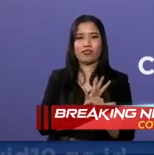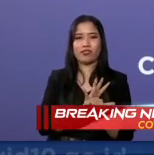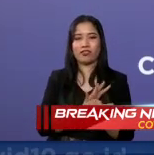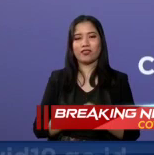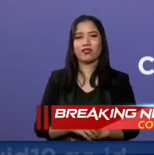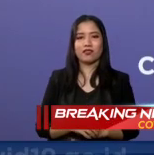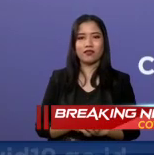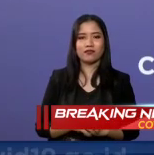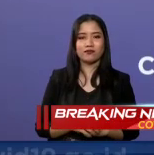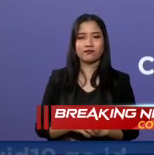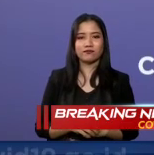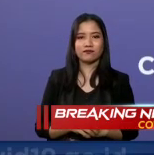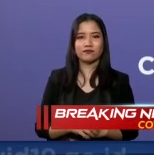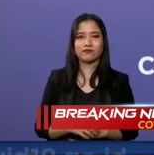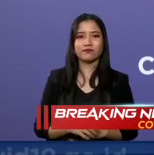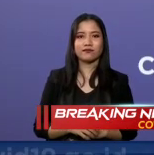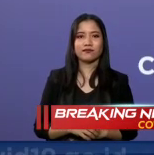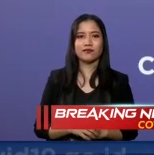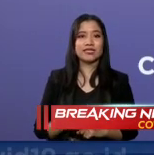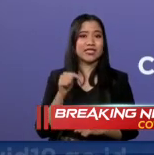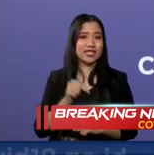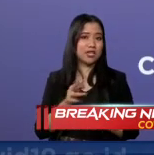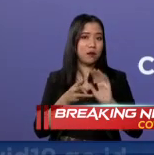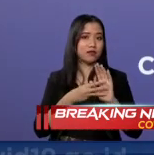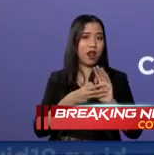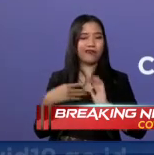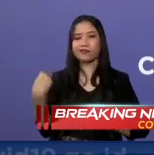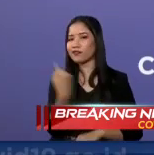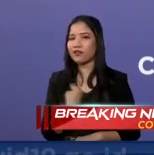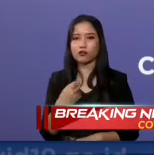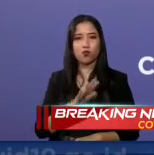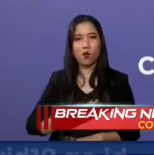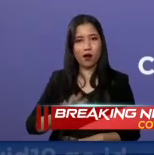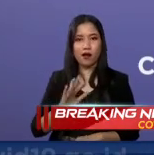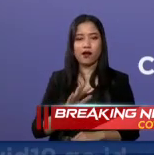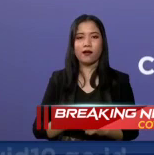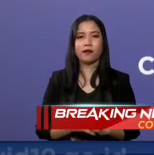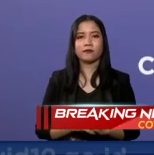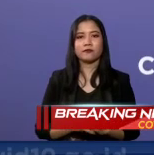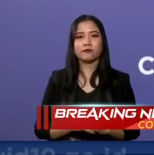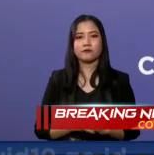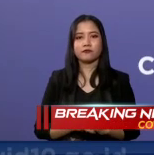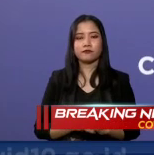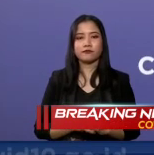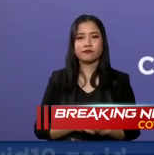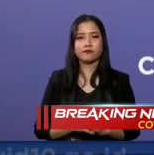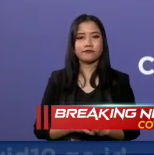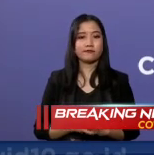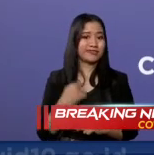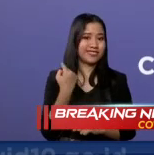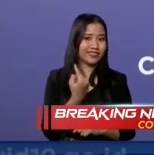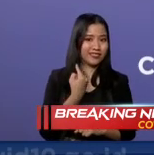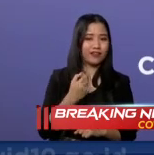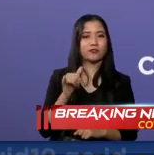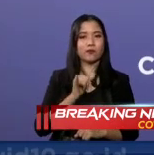of it 19 ini ini permasalahan kita bersama oleh karena itu hanya kita secara bersama-sama